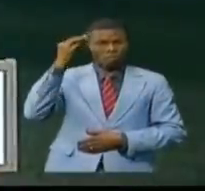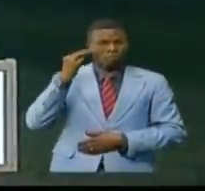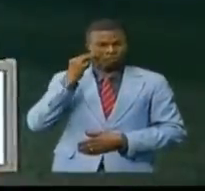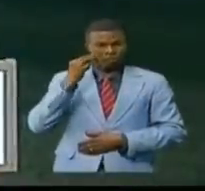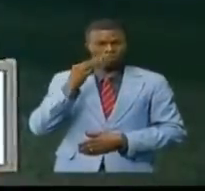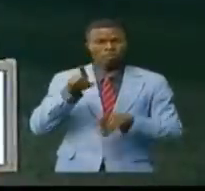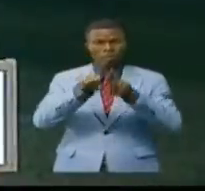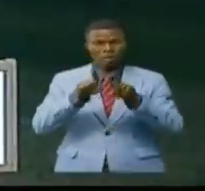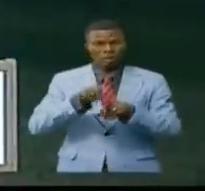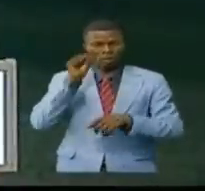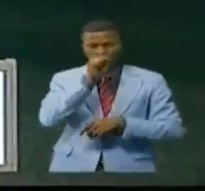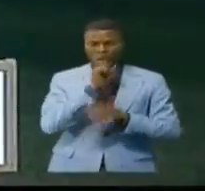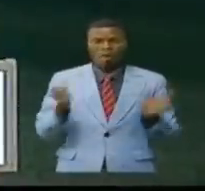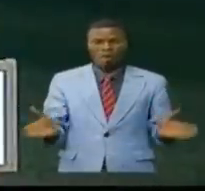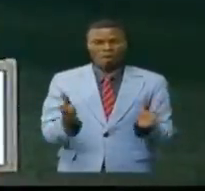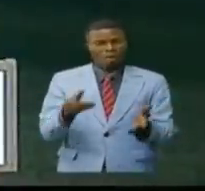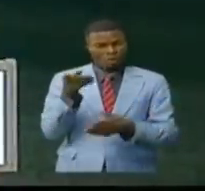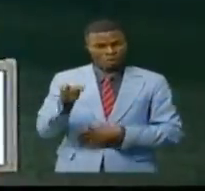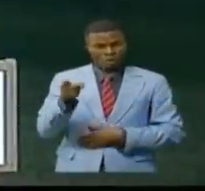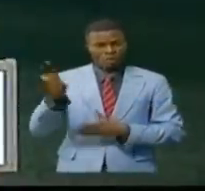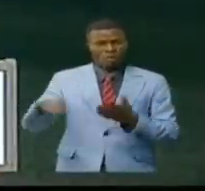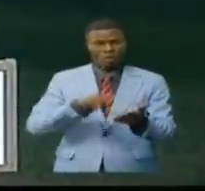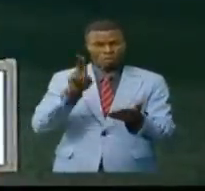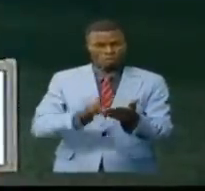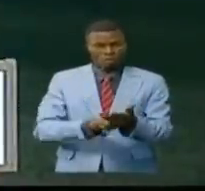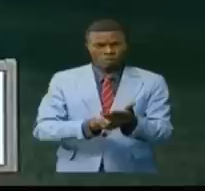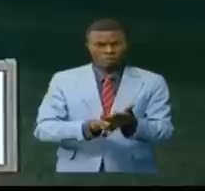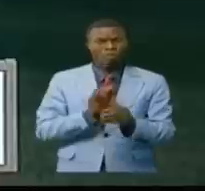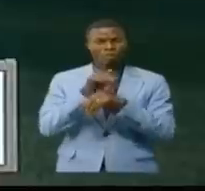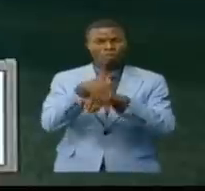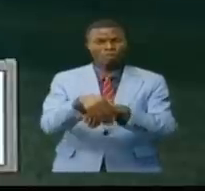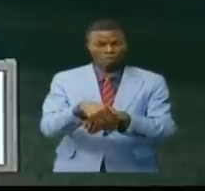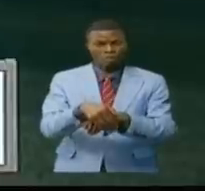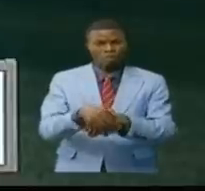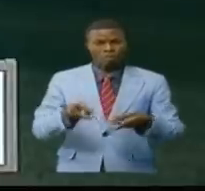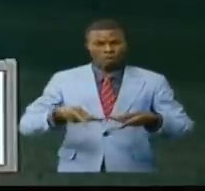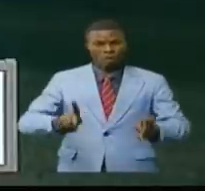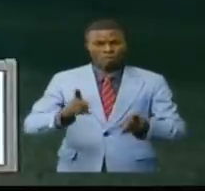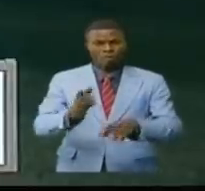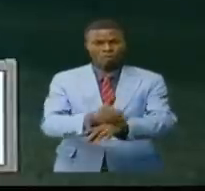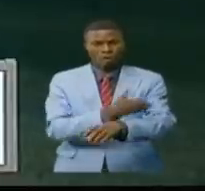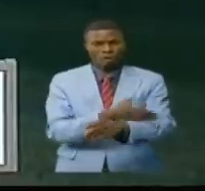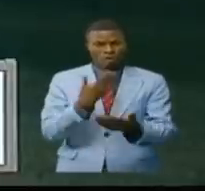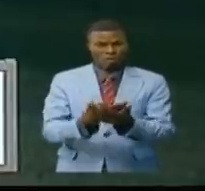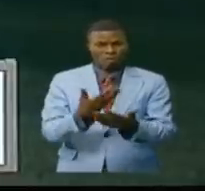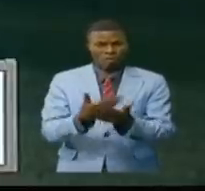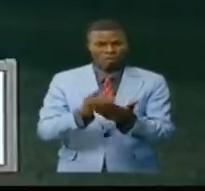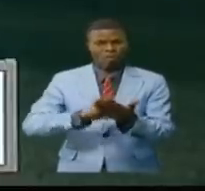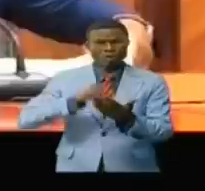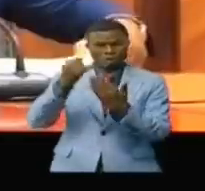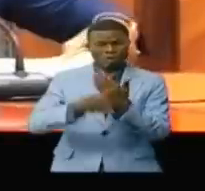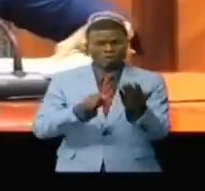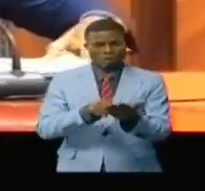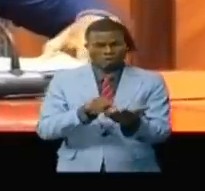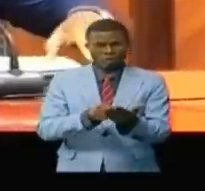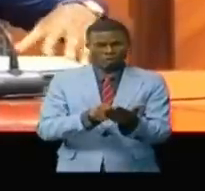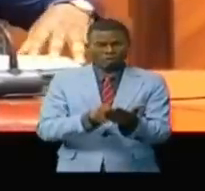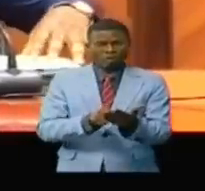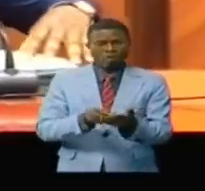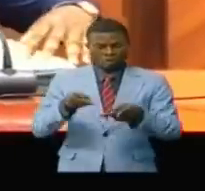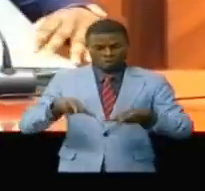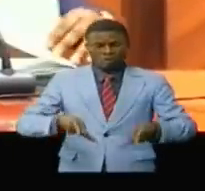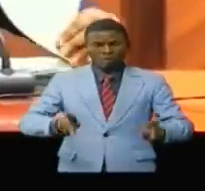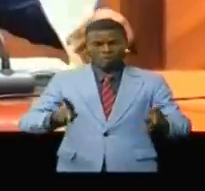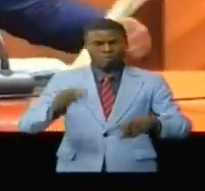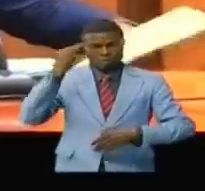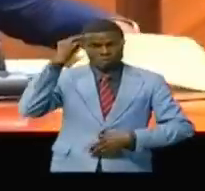ainsi été encouragé à signer l'instrument d'adhésion pour permettre un aboutissement rapide de ce processus qui devra permettre